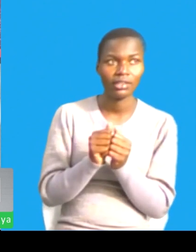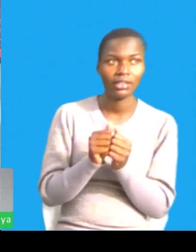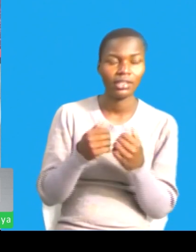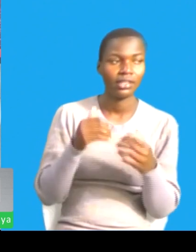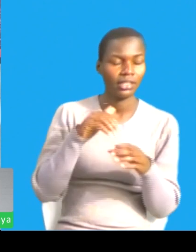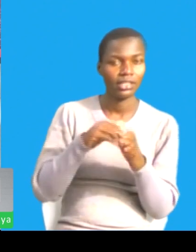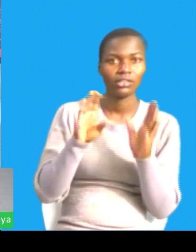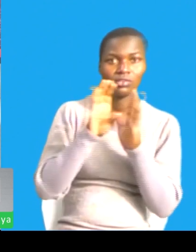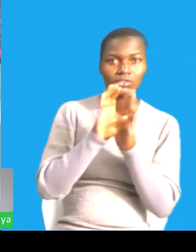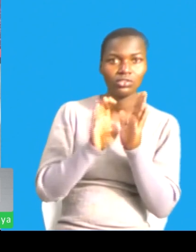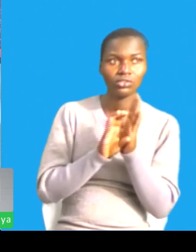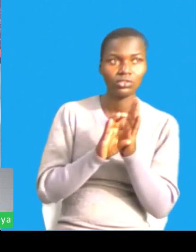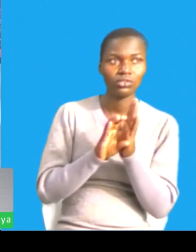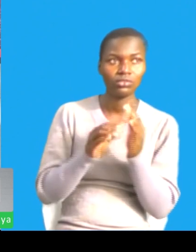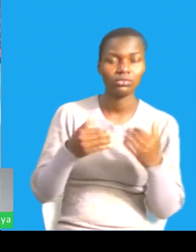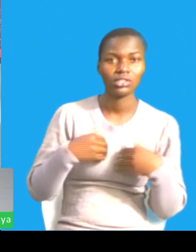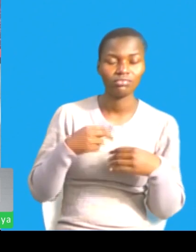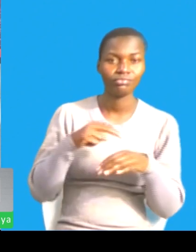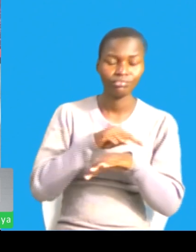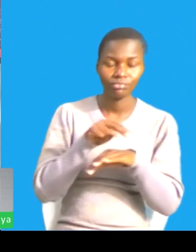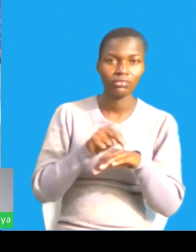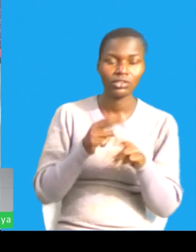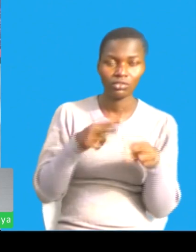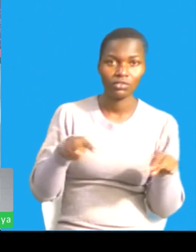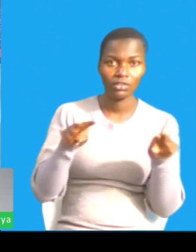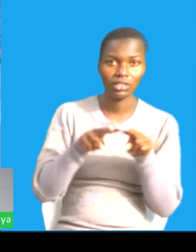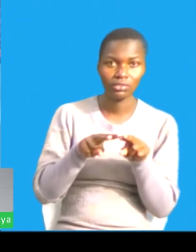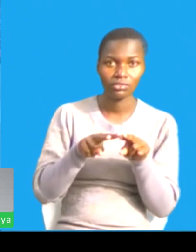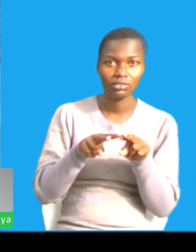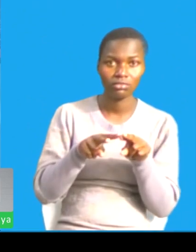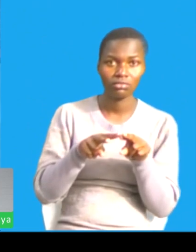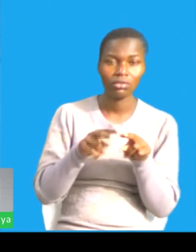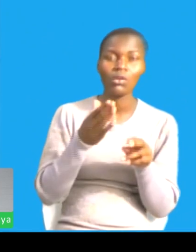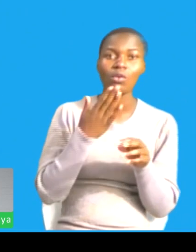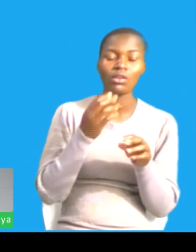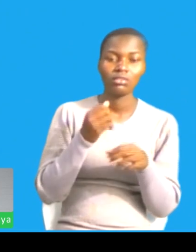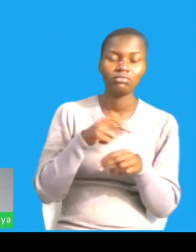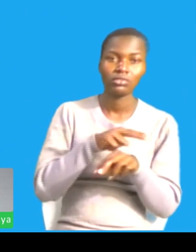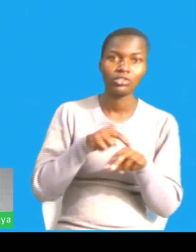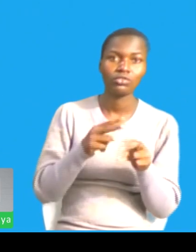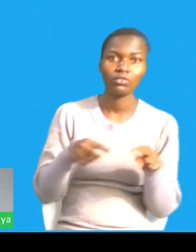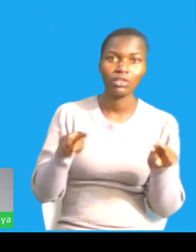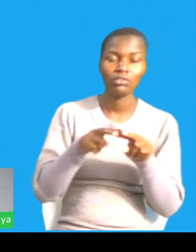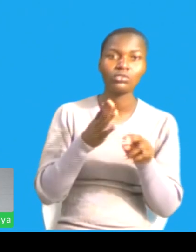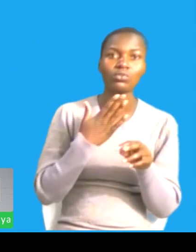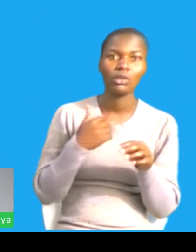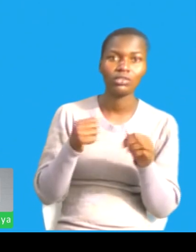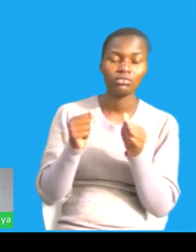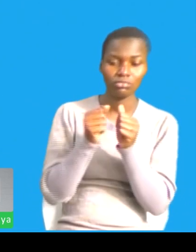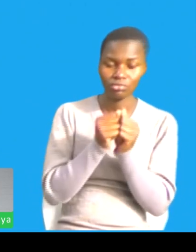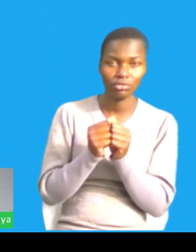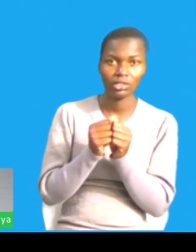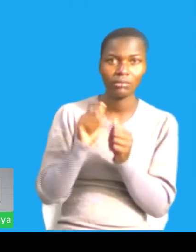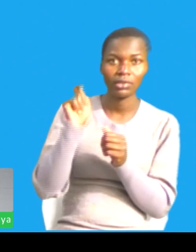tuko na mali inaitwa national values. National values inataka tuungane kama Wakenya. There was a time nilikuwa kwa mkutano